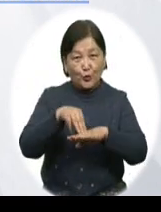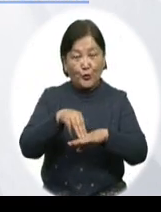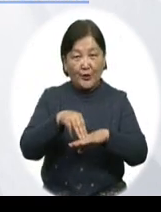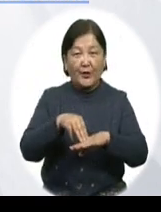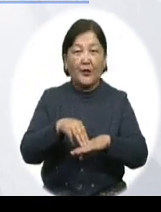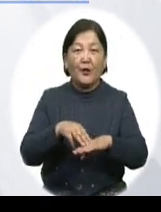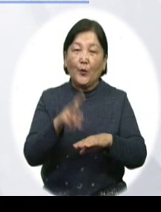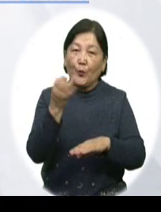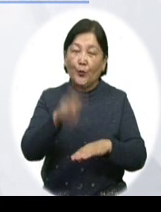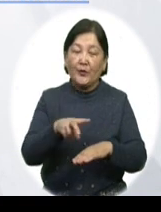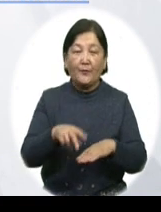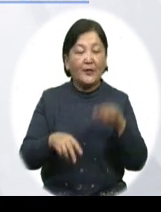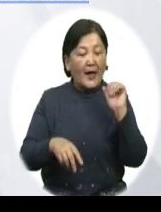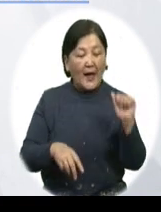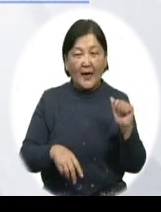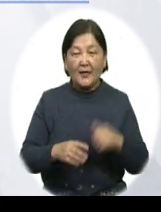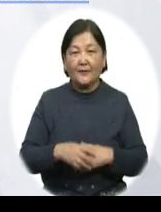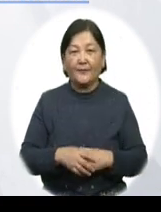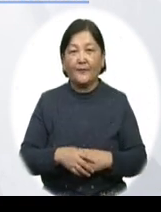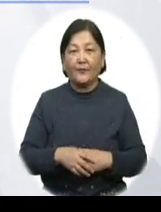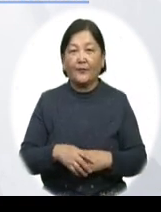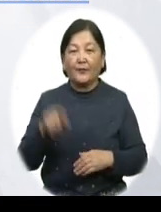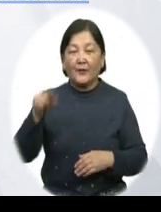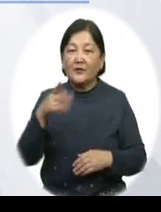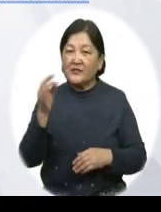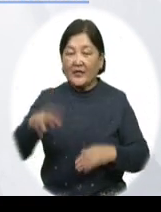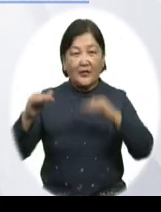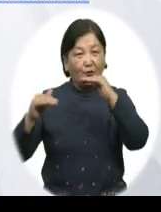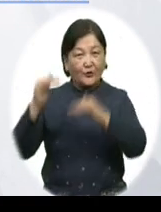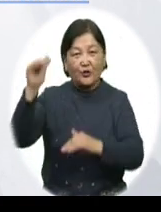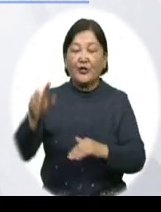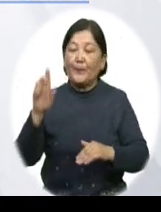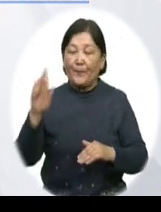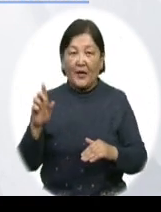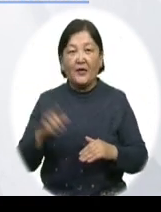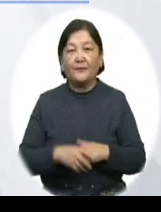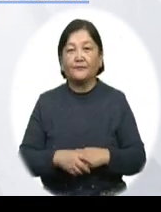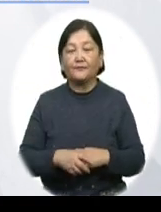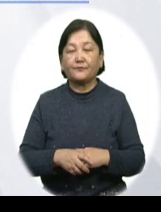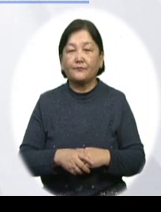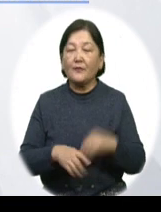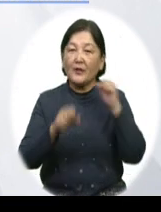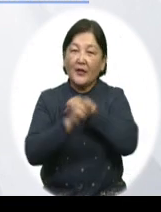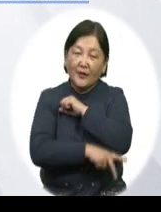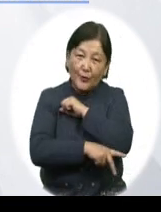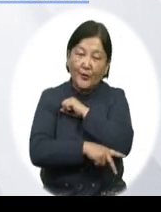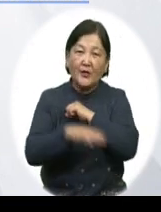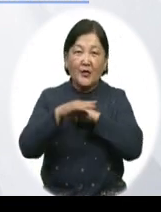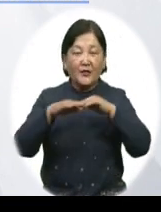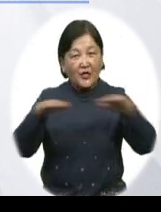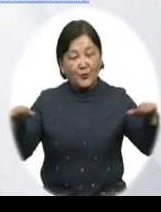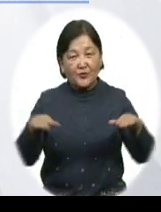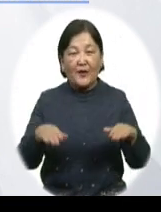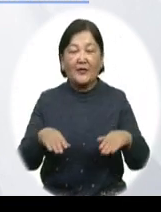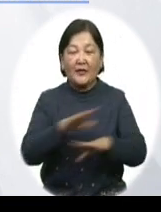төслийн үйл явцыг А графикаар. За нийт өсөлт зардлын өсөлтийг Б графикаар. За ядуурлын гэрч ус байдлыг бууруулах үйл